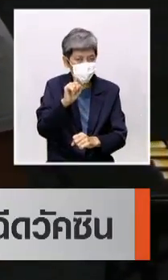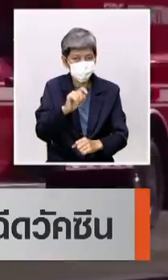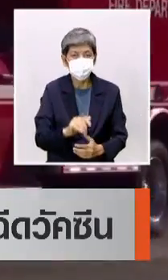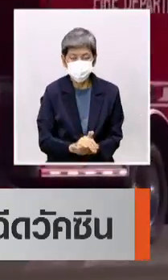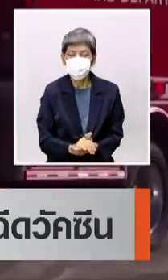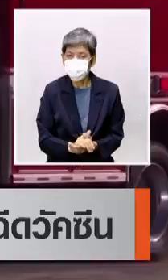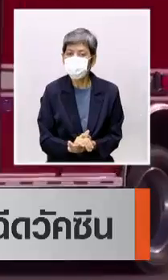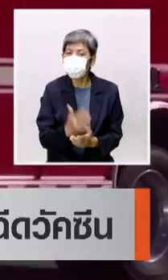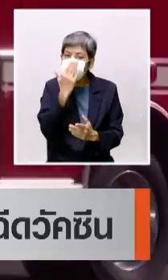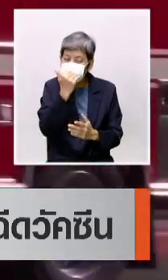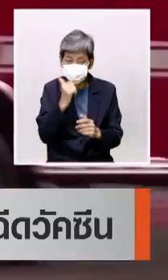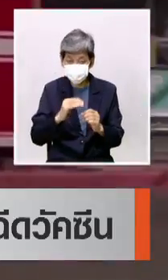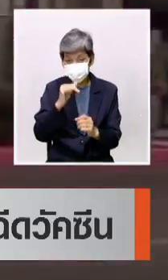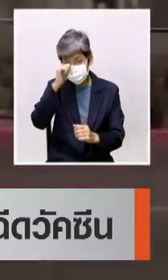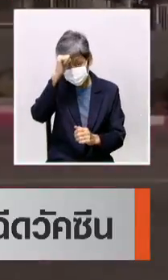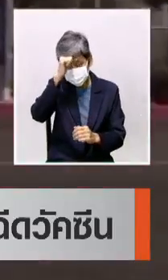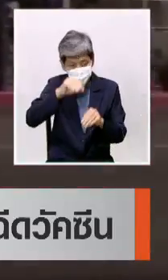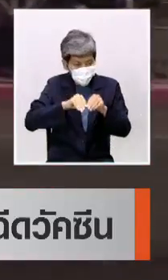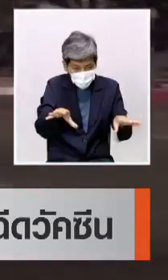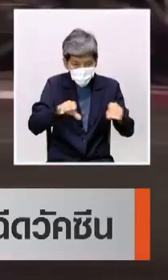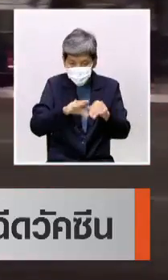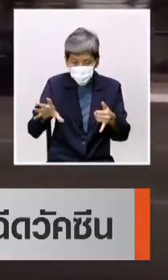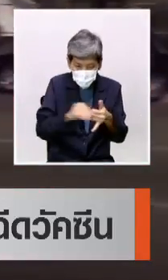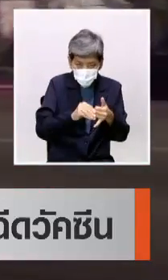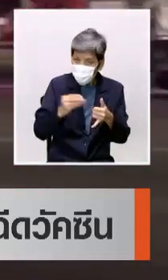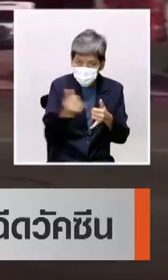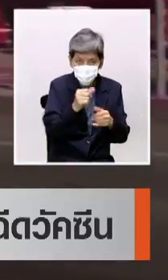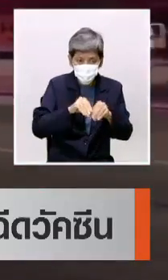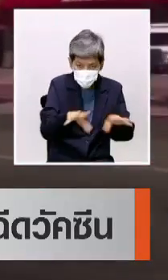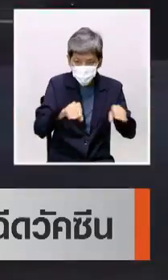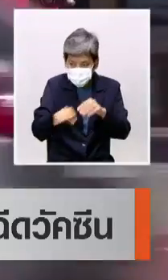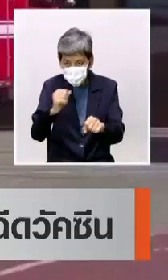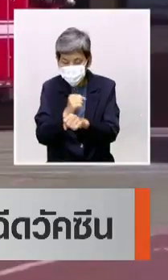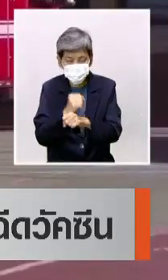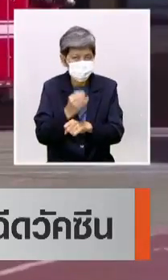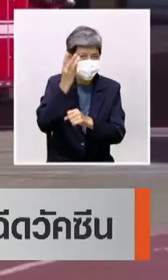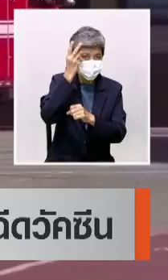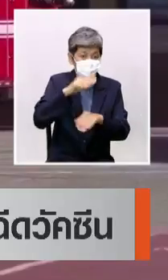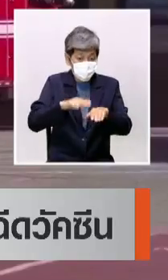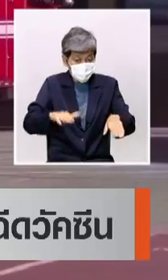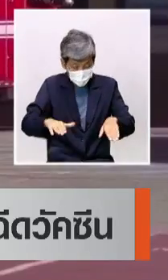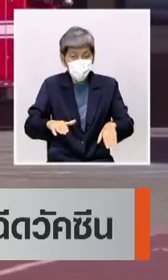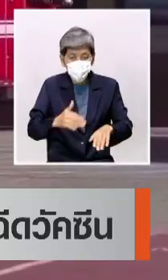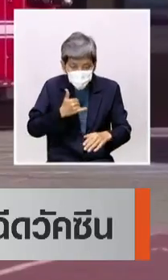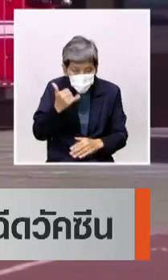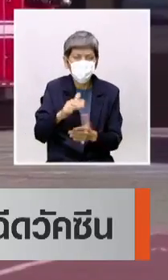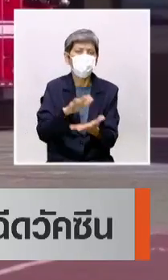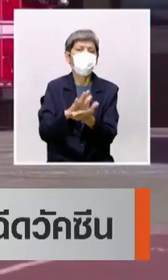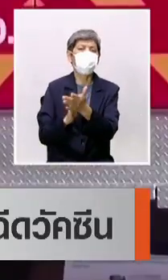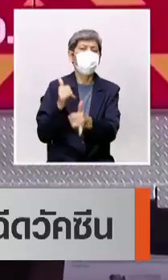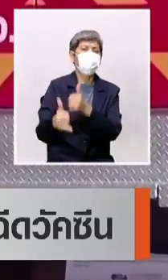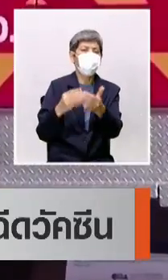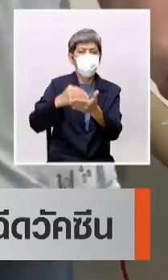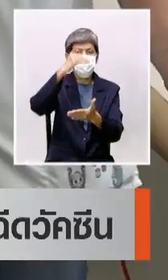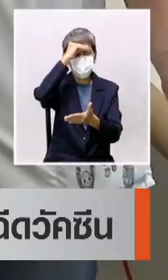แล้วนะคะเนื่องจากเดลต้าเนี่ยติดต่อได้ง่ายระบาดได้รวดเร็วและยังเพิ่มความวิตกในช่วงที่เด็กๆก็กลับเข้าไปเรียนที่โรงเรียนกันแ